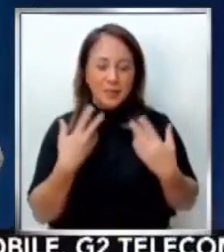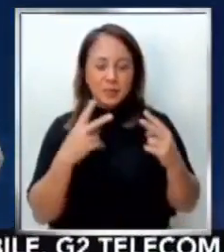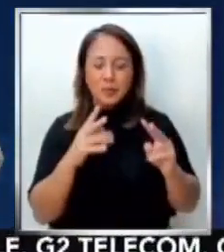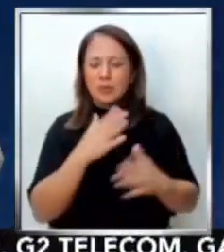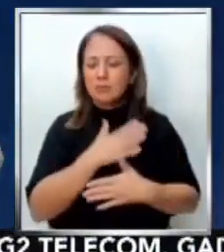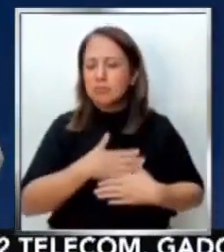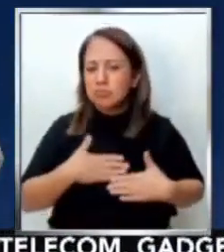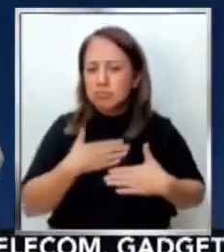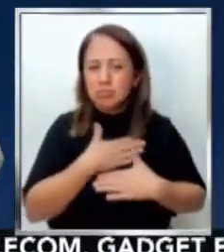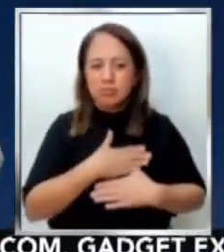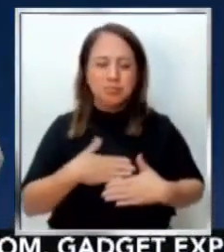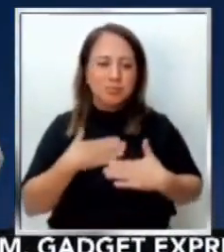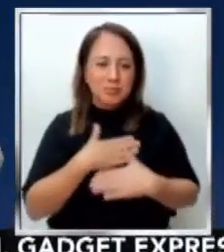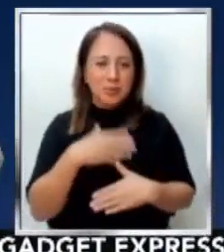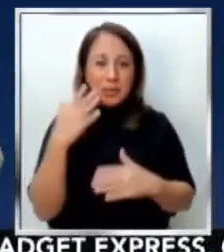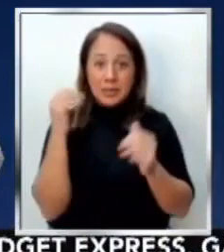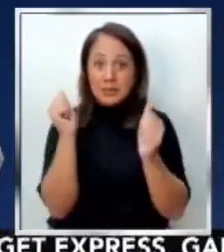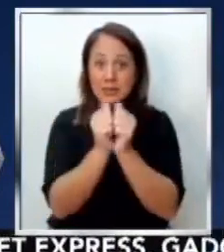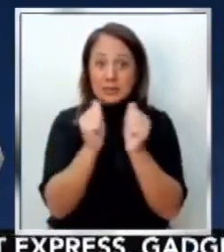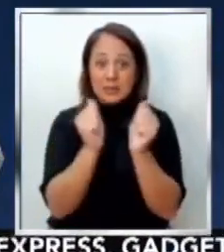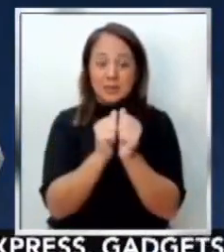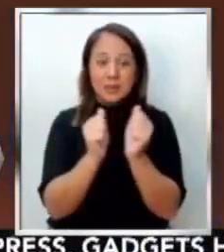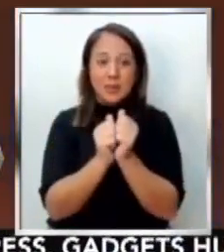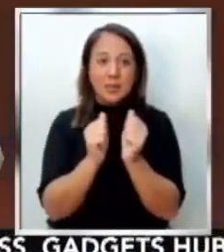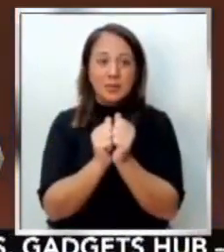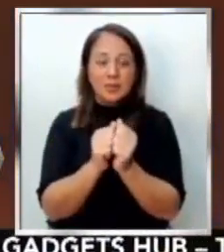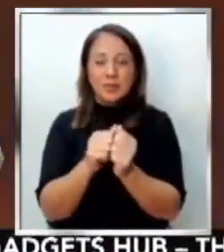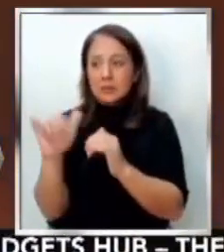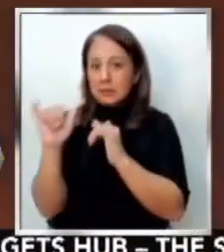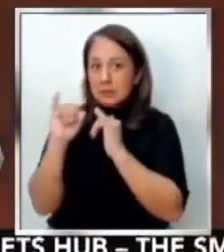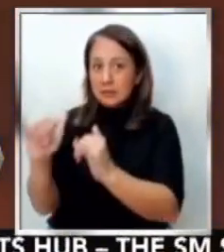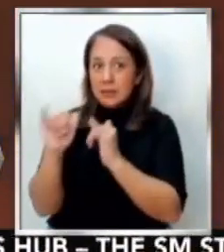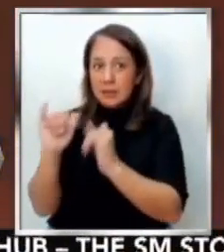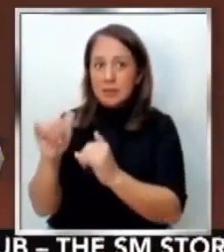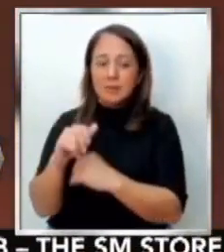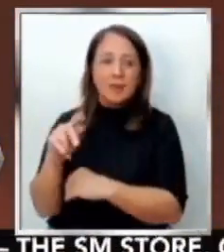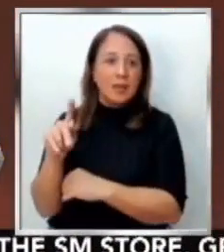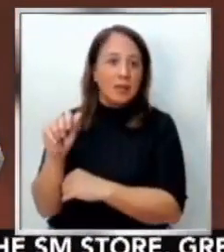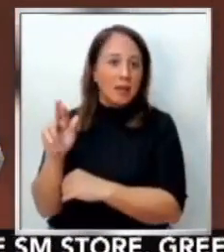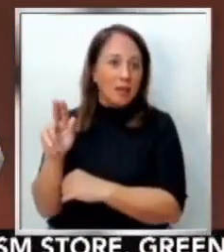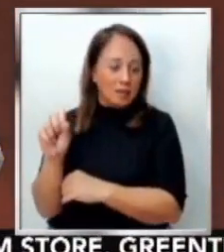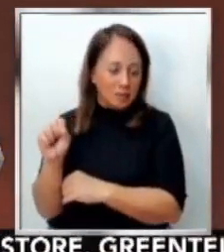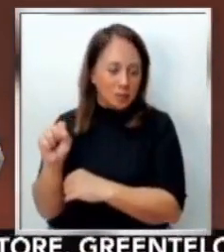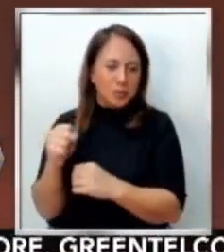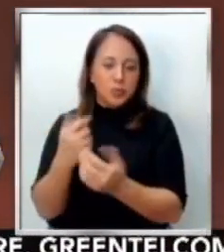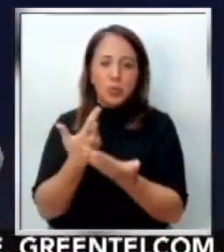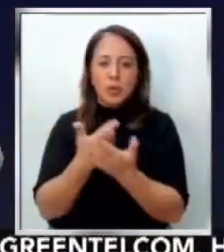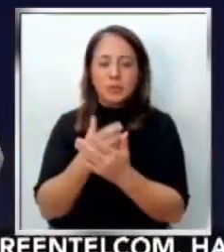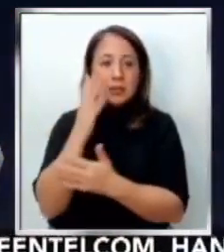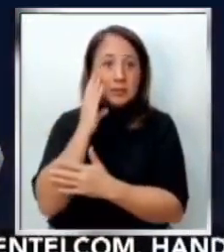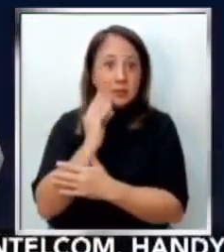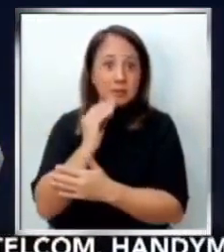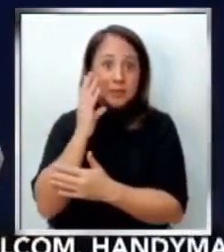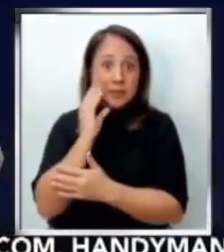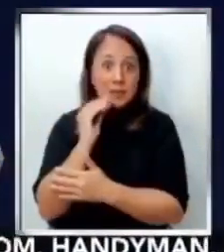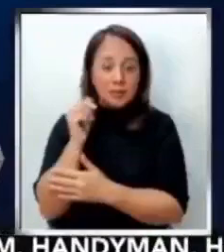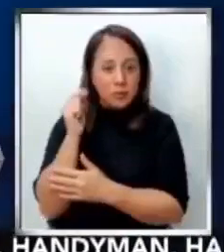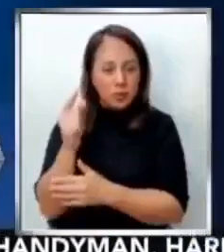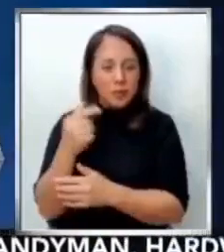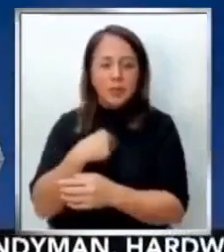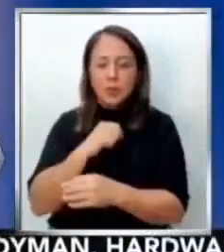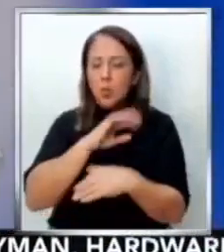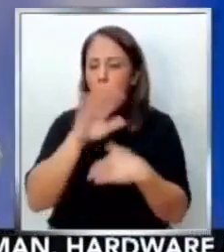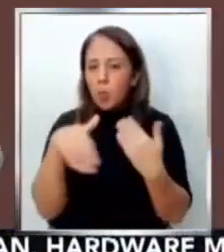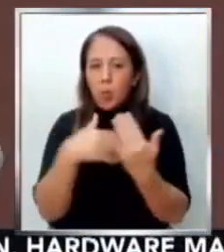si Megan kasama ang kanyang fellow Pinoy Carats. It was an agonized experience raw para sa kanya at sa lahat ng